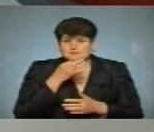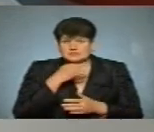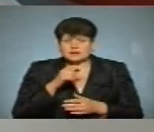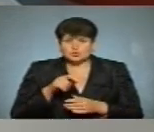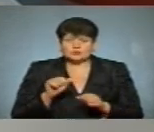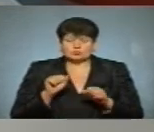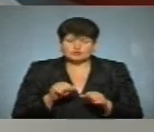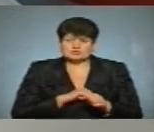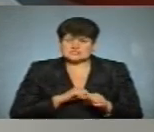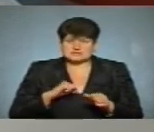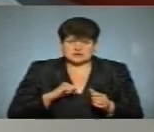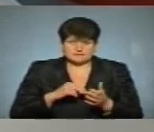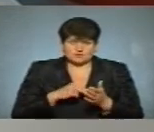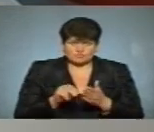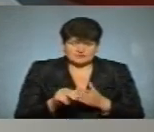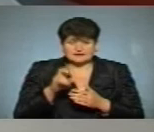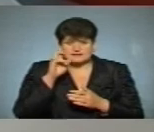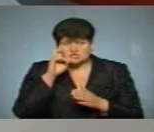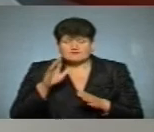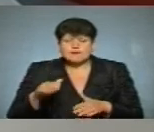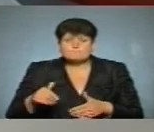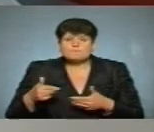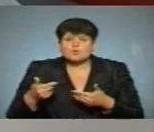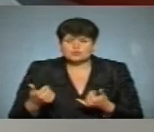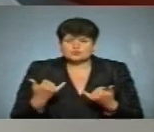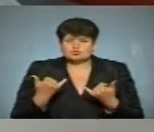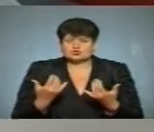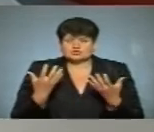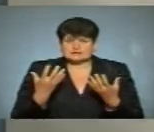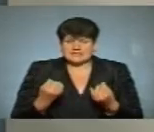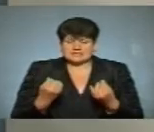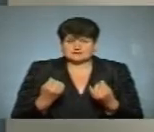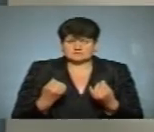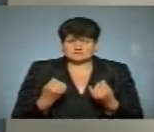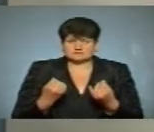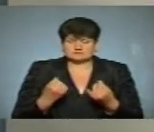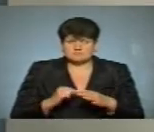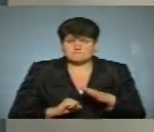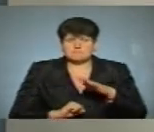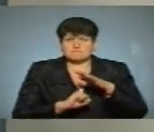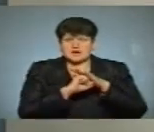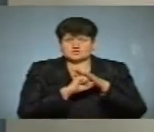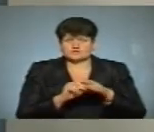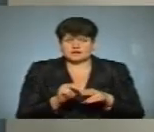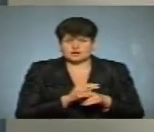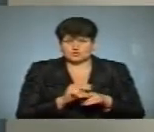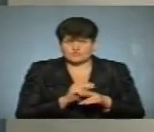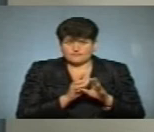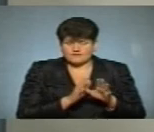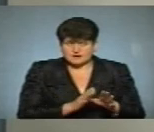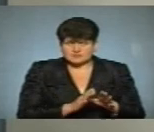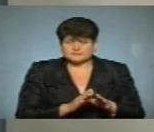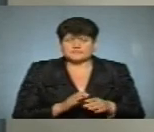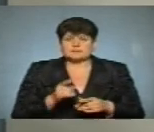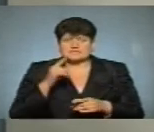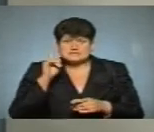можуть самі докупити. Тобто держава пропонує на сьогоднішній день базове лікування симптомне від COVID-19. Ми ж знаємо,